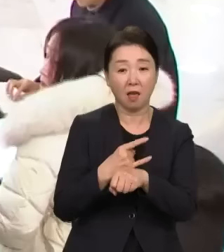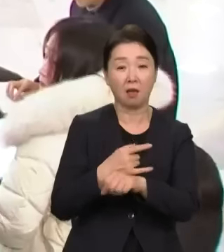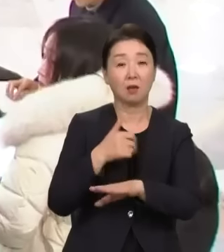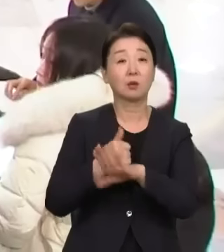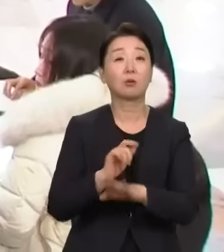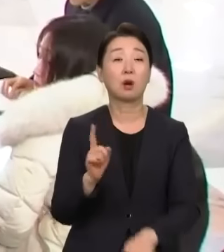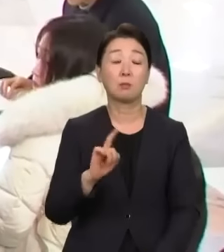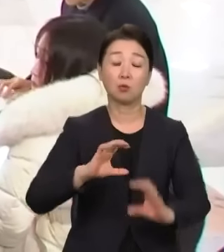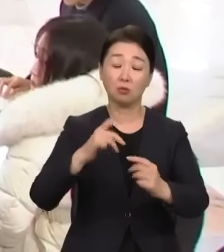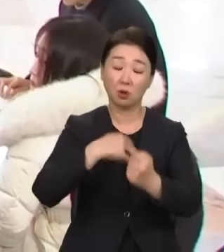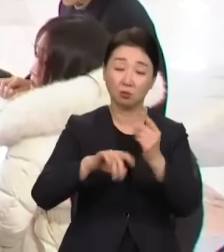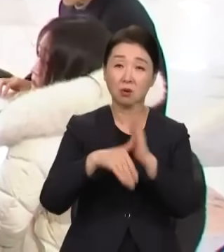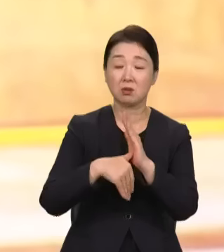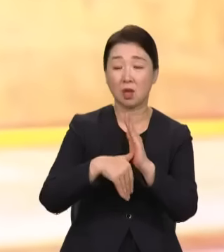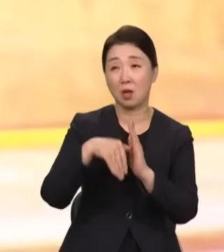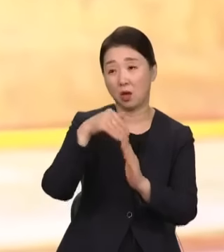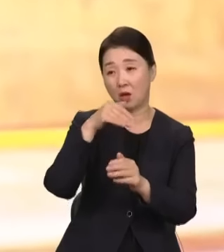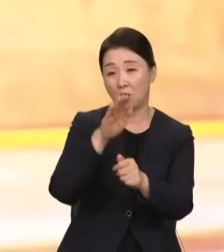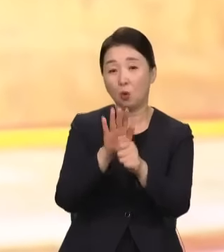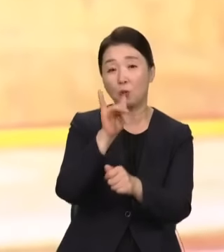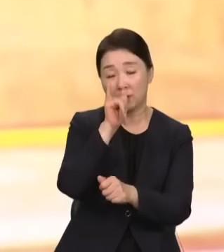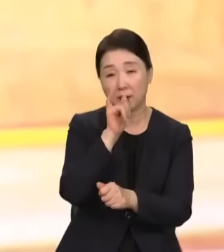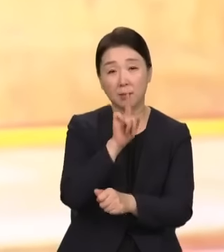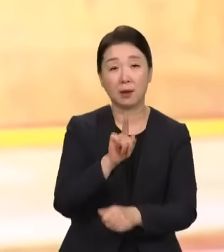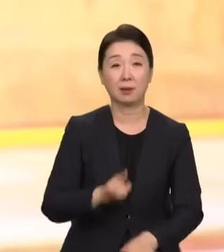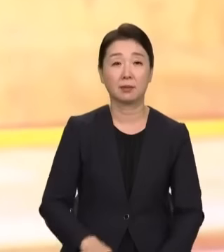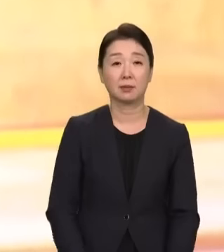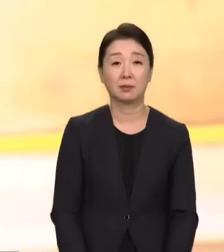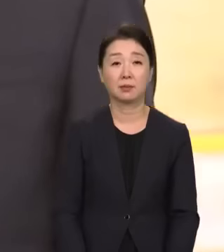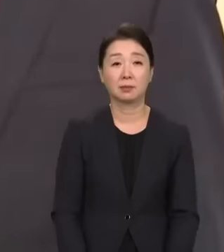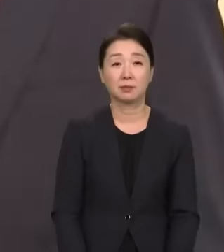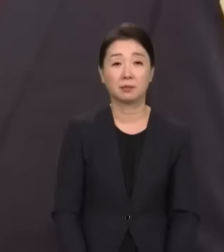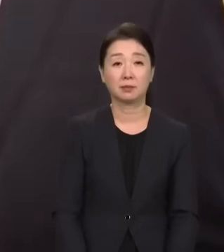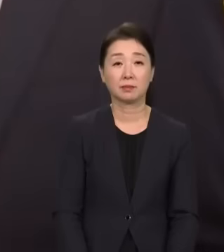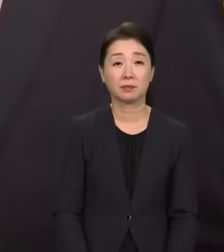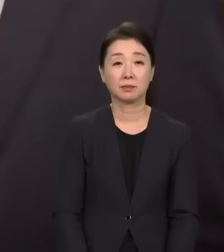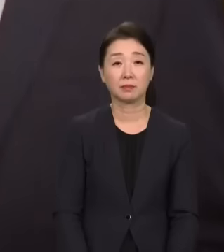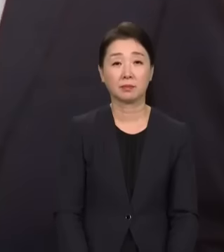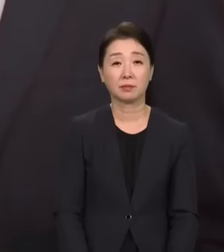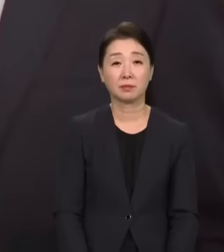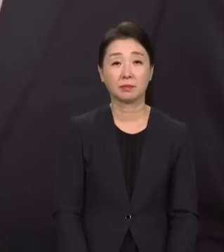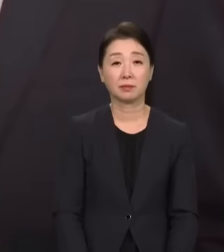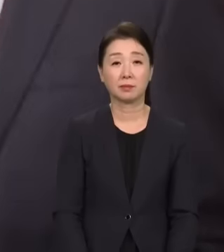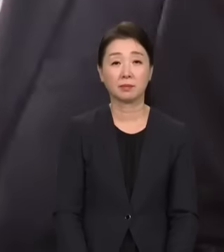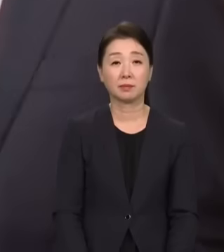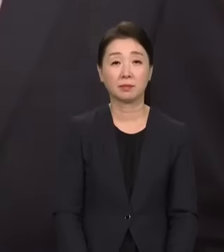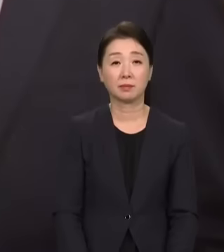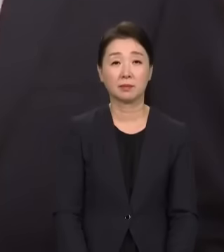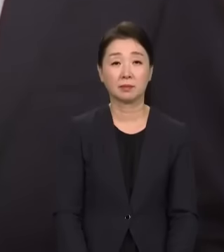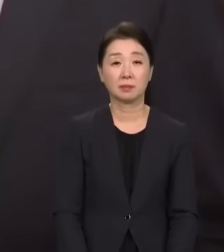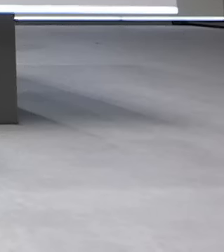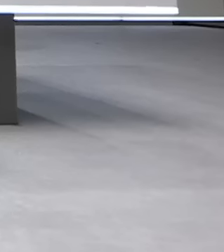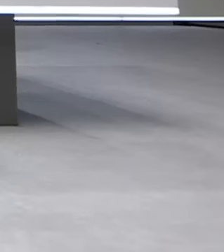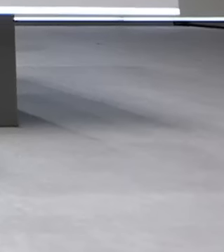결과적으로 국정 운영에 도움이 된다는 취지였다고 해명했습니다. JTBC 이승환입니다.